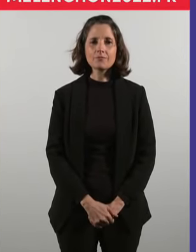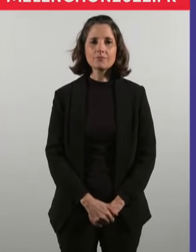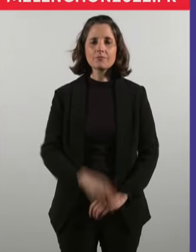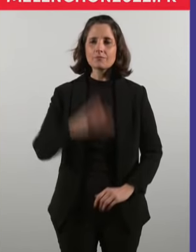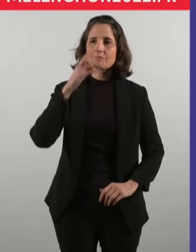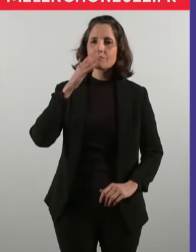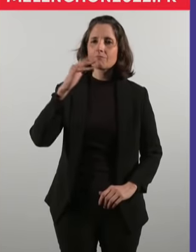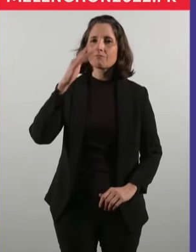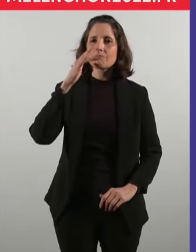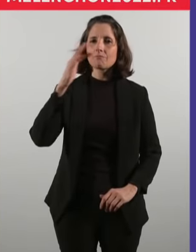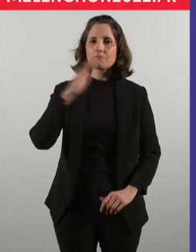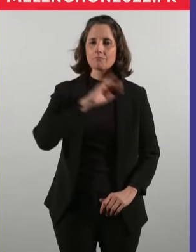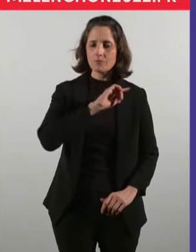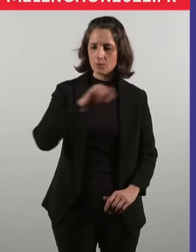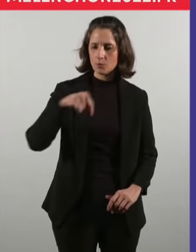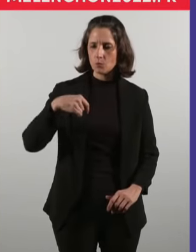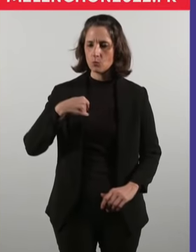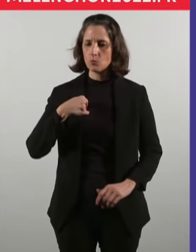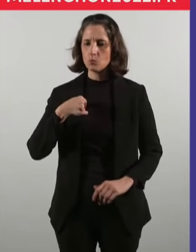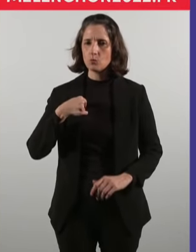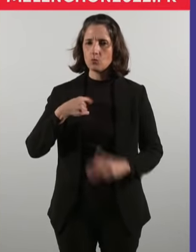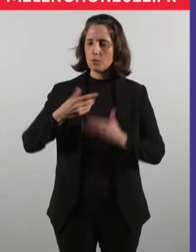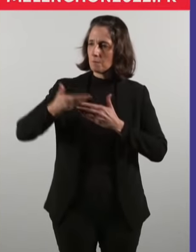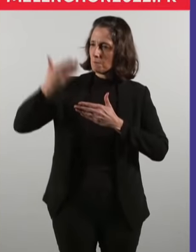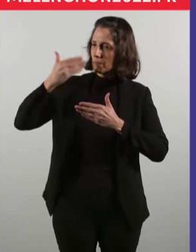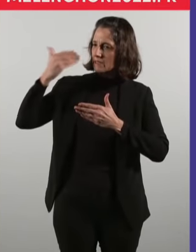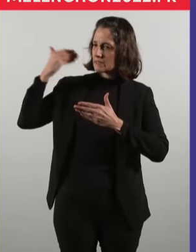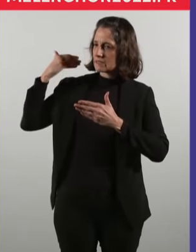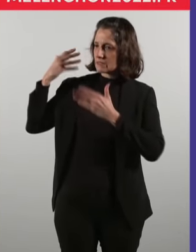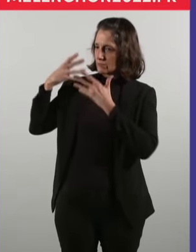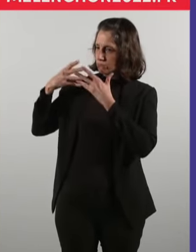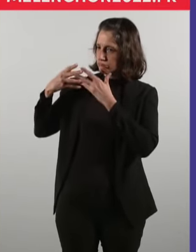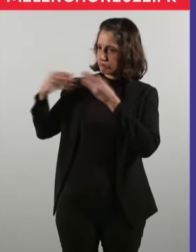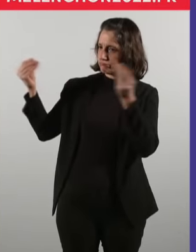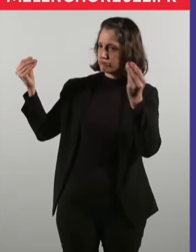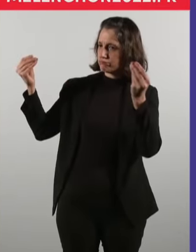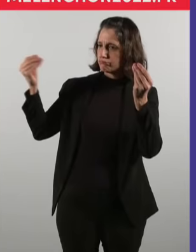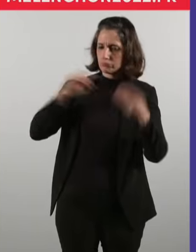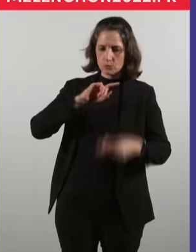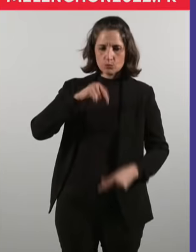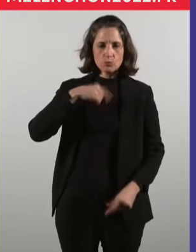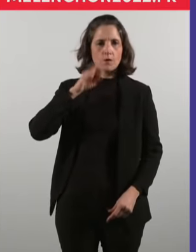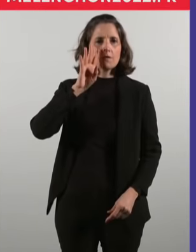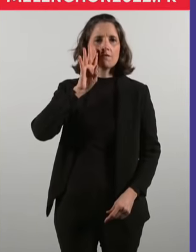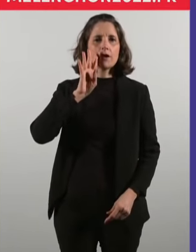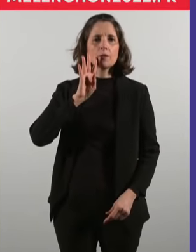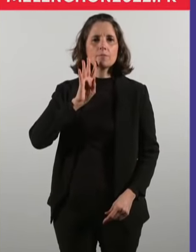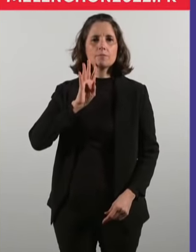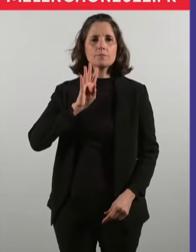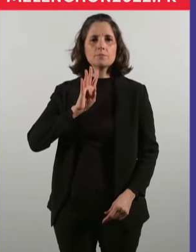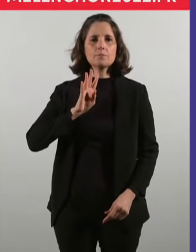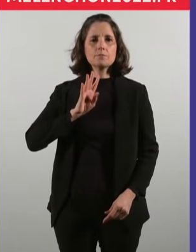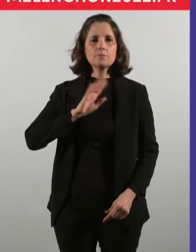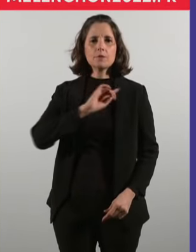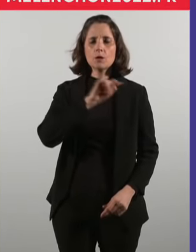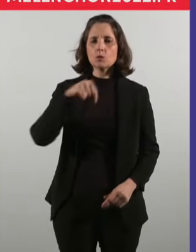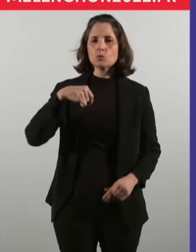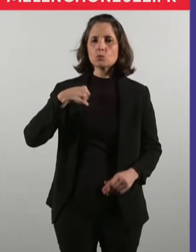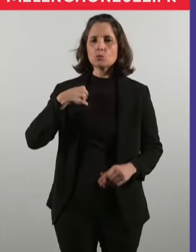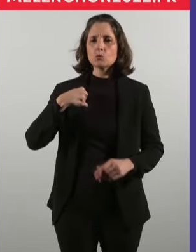Sans passé, les femmes, nous qui n'avons pas